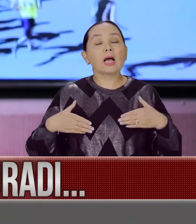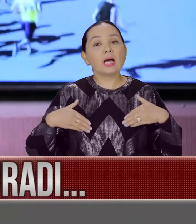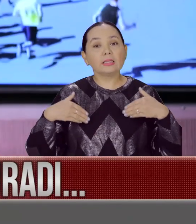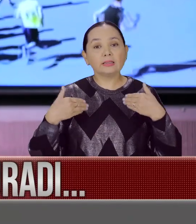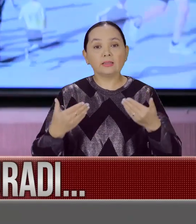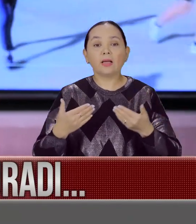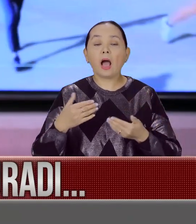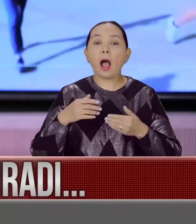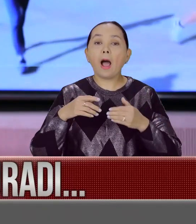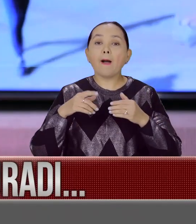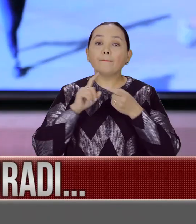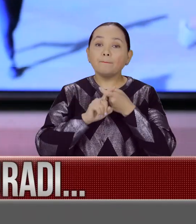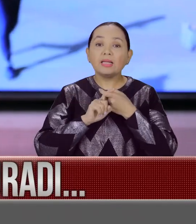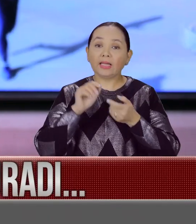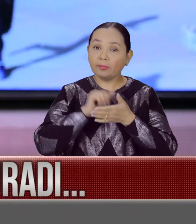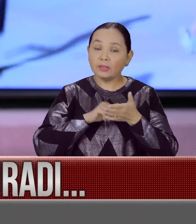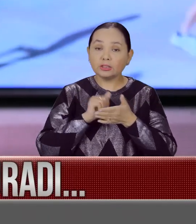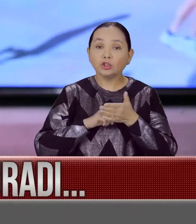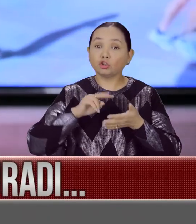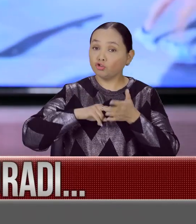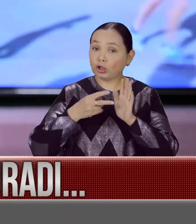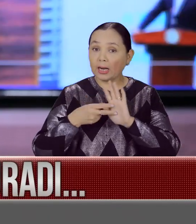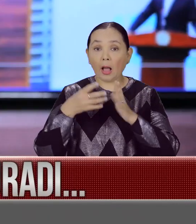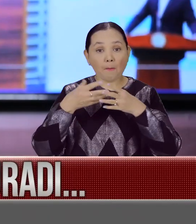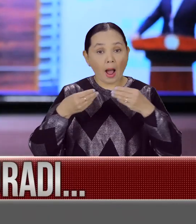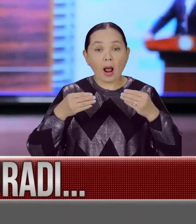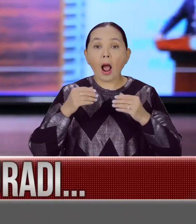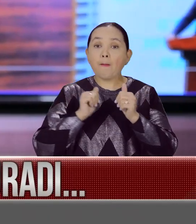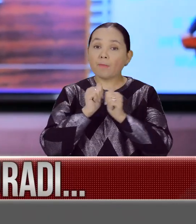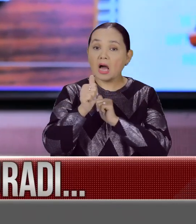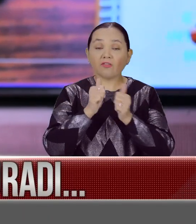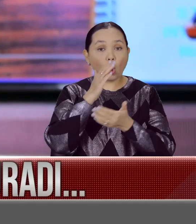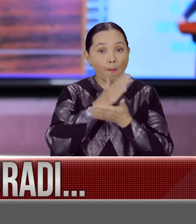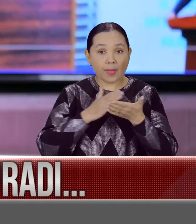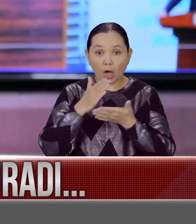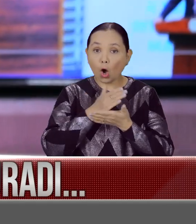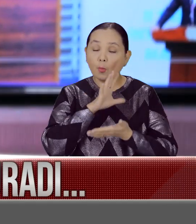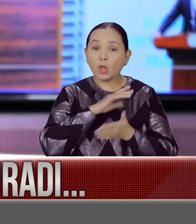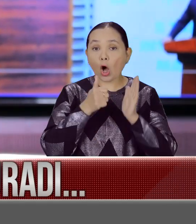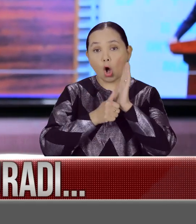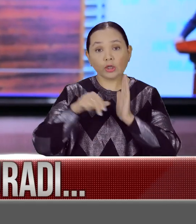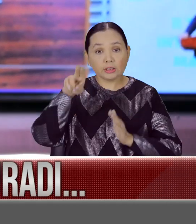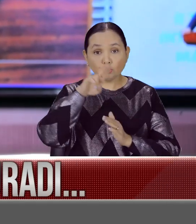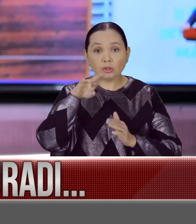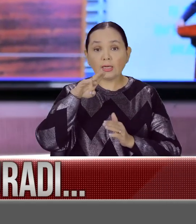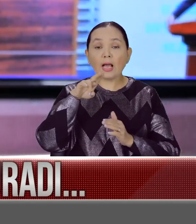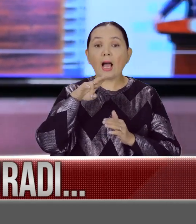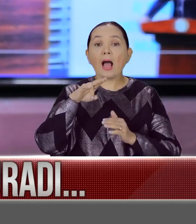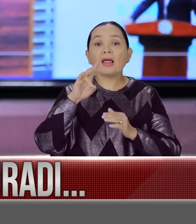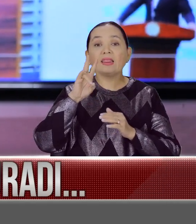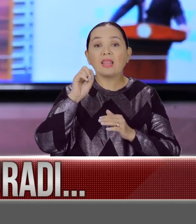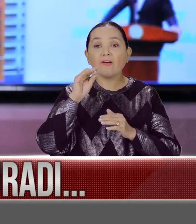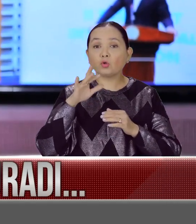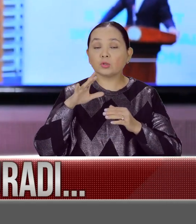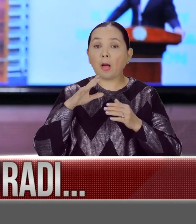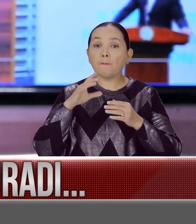Assalomu alaykum. Pandemiya sabab bahorga rejalashtirilgan xalqaro marafon bekor bo'lgandi. Mana 6-dekabrda Navruz marafoni